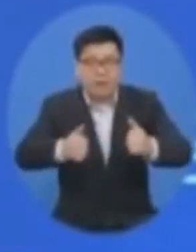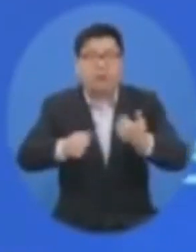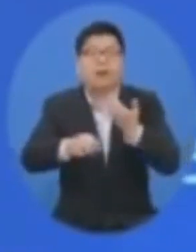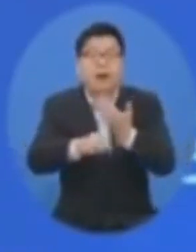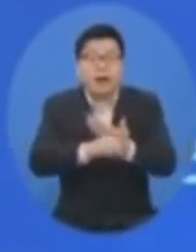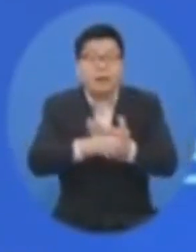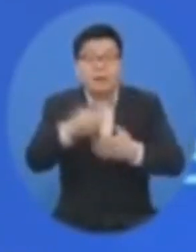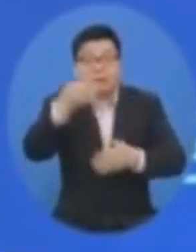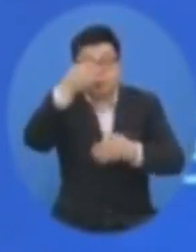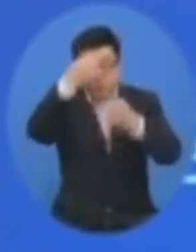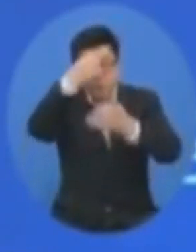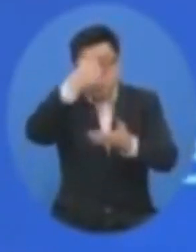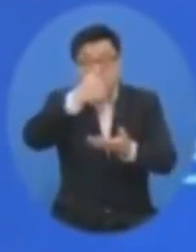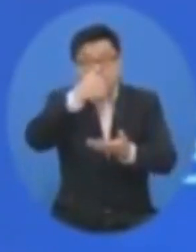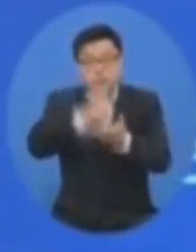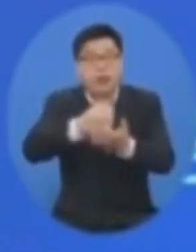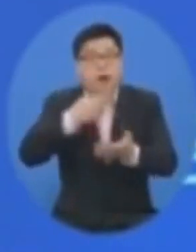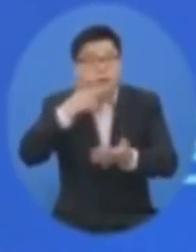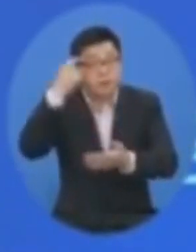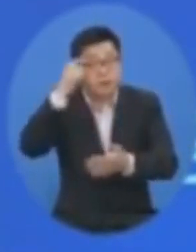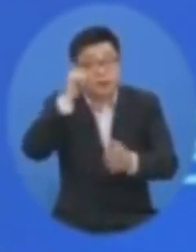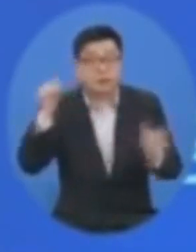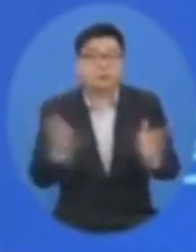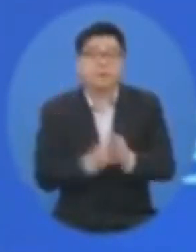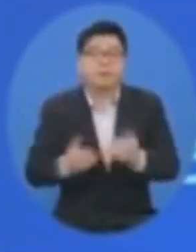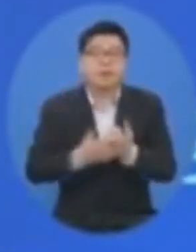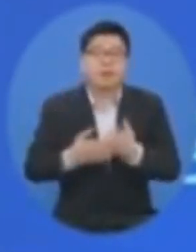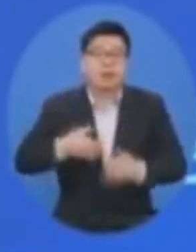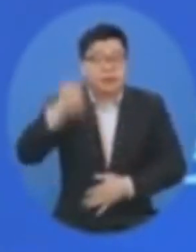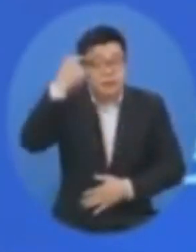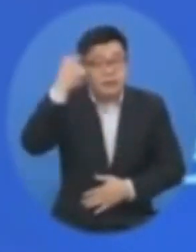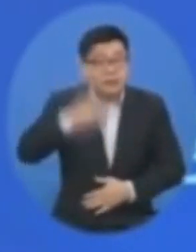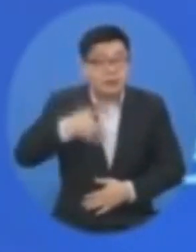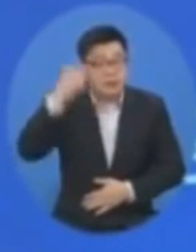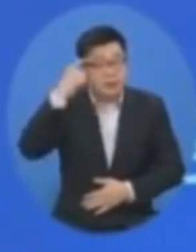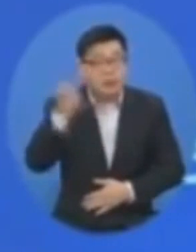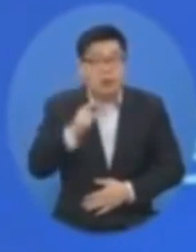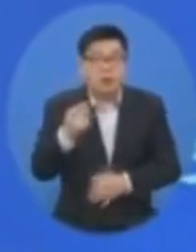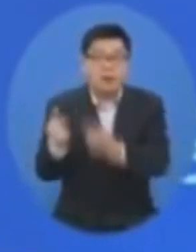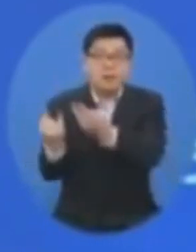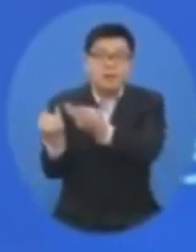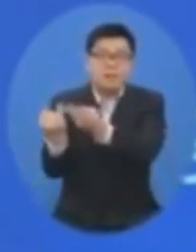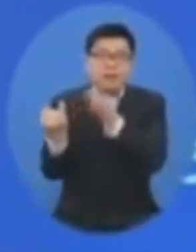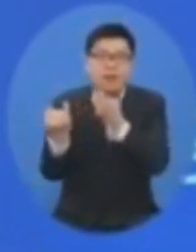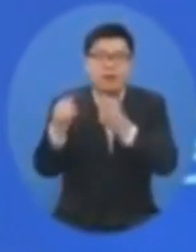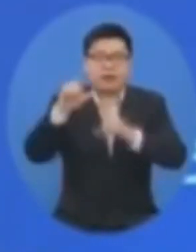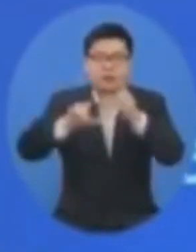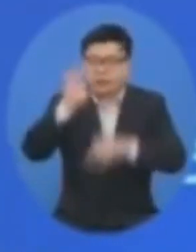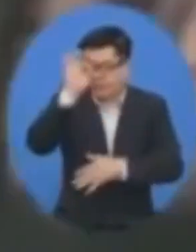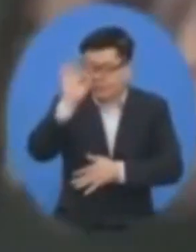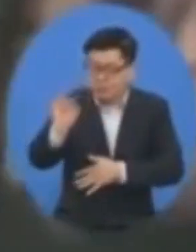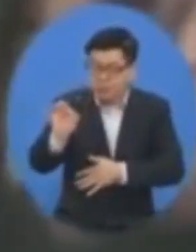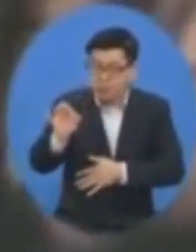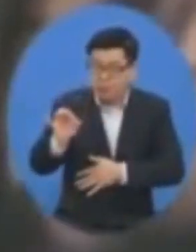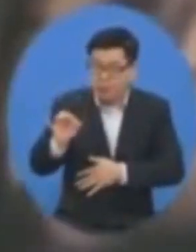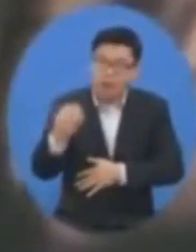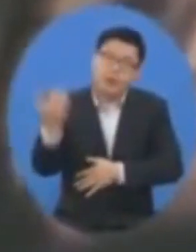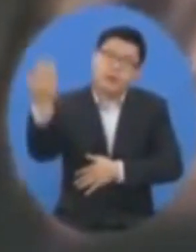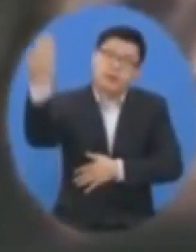봅니다. 그래서 제가 이야기하는 것은 이 탄핵이 발생되는 과정을 보면